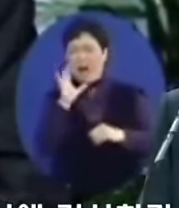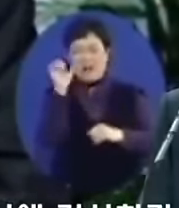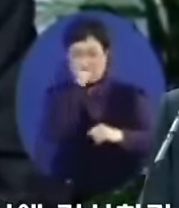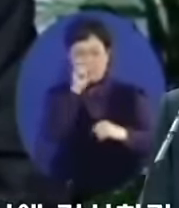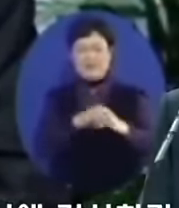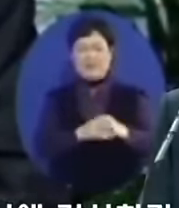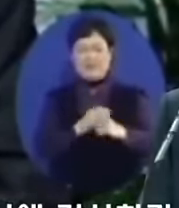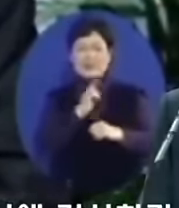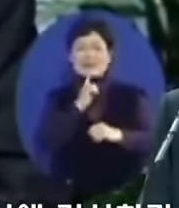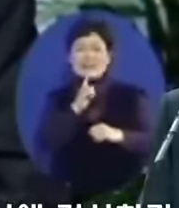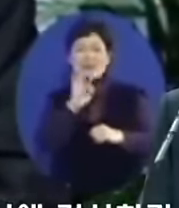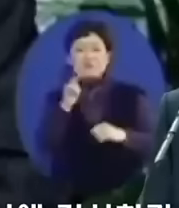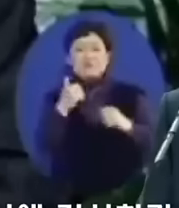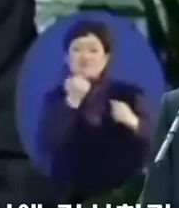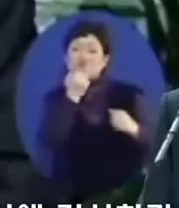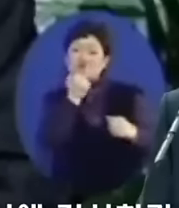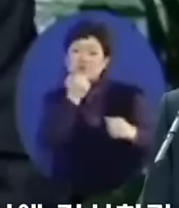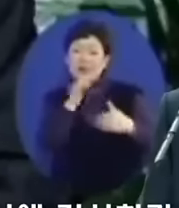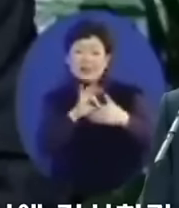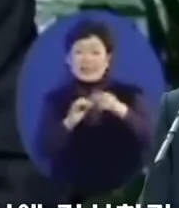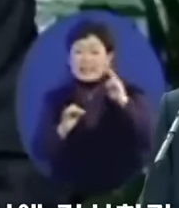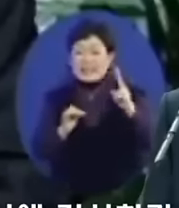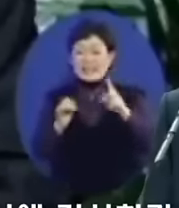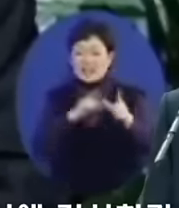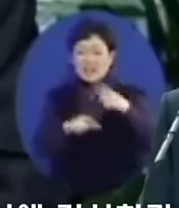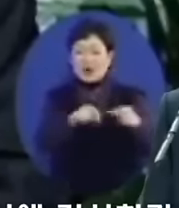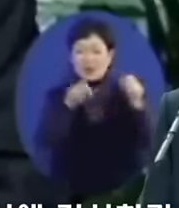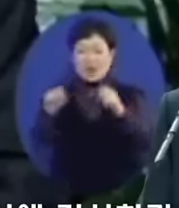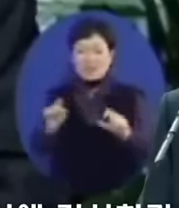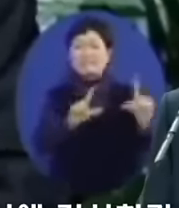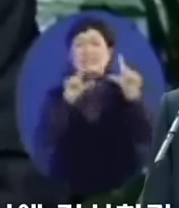않습니까? 1분을 웃으면 이틀을 더 사니까